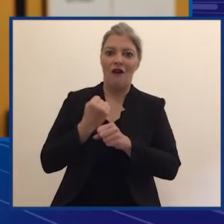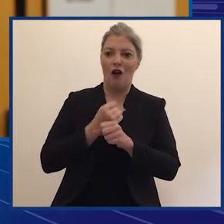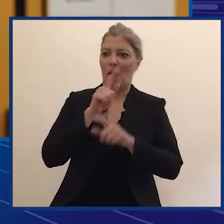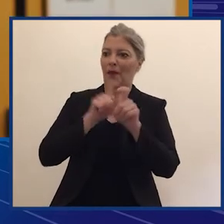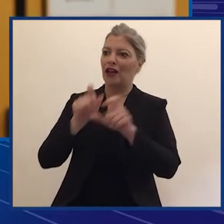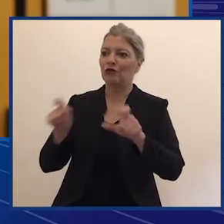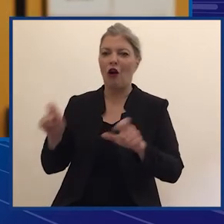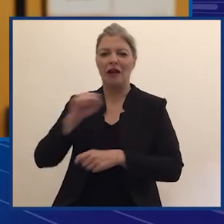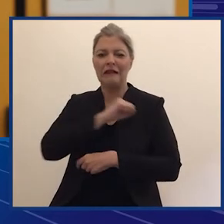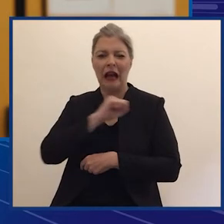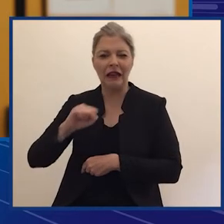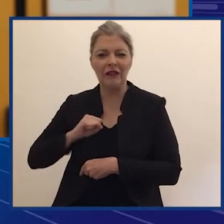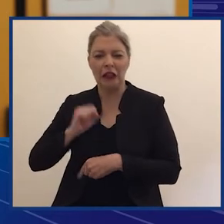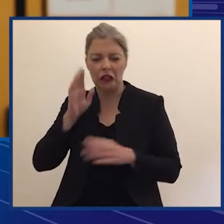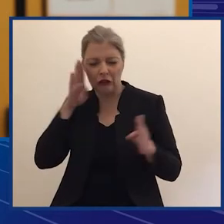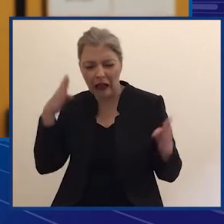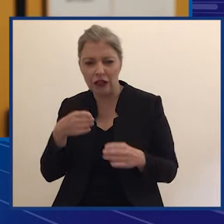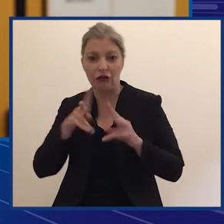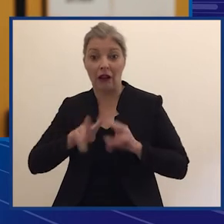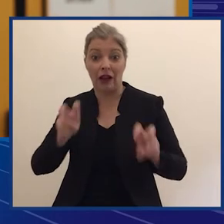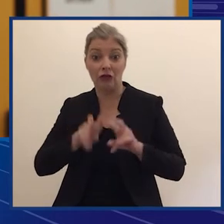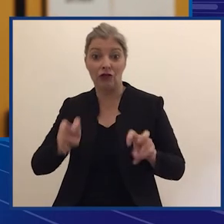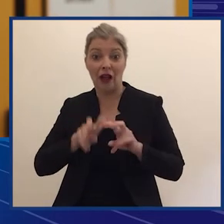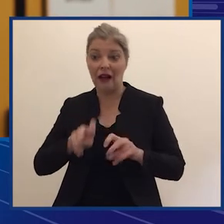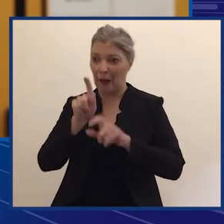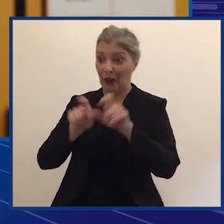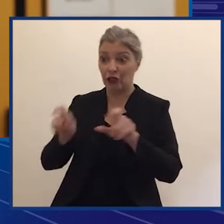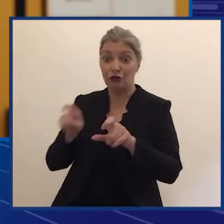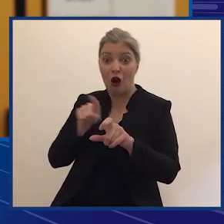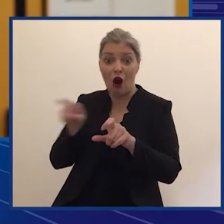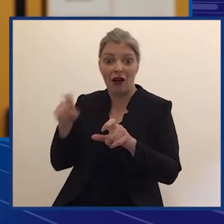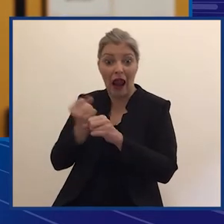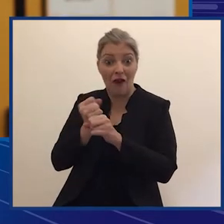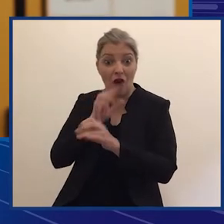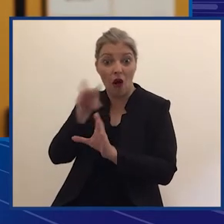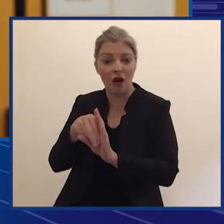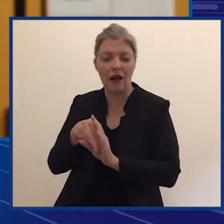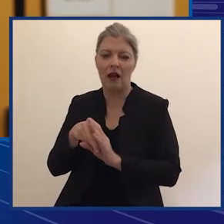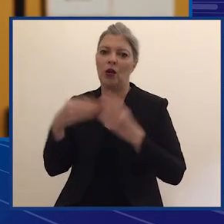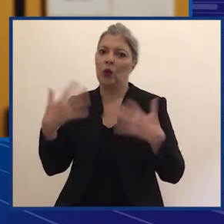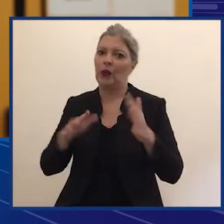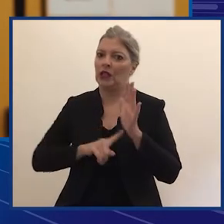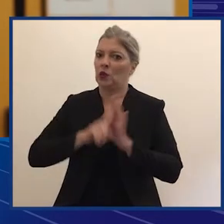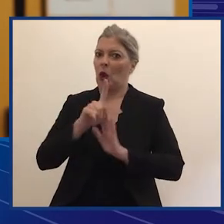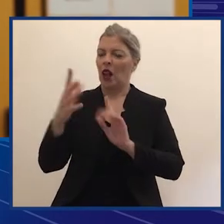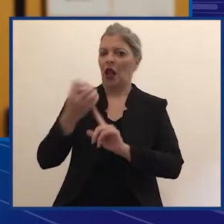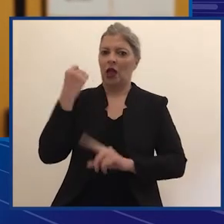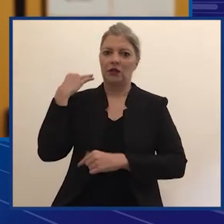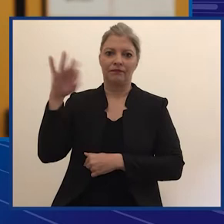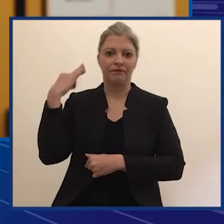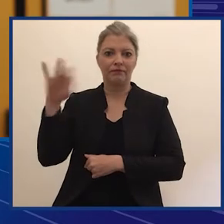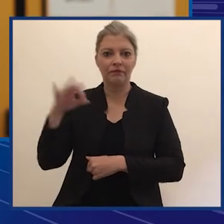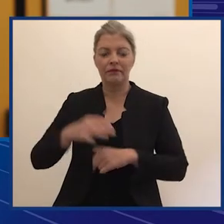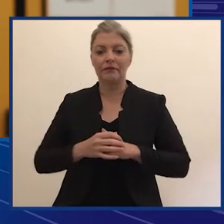delle persone, il sacrificio, la dedizione alla ricerca che queste persone che lavorano qui normalmente hanno ha dato dei frutti ed è riconosciuta in